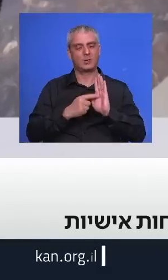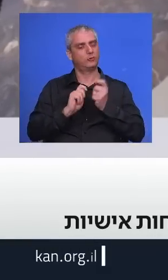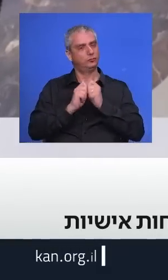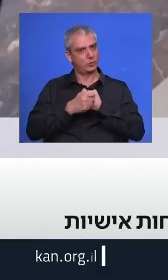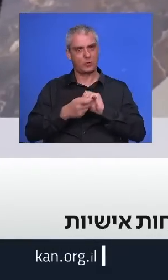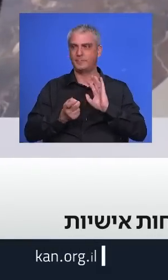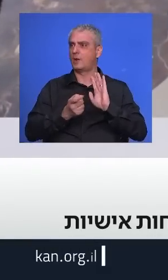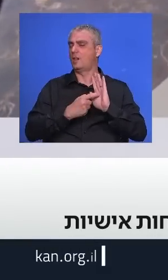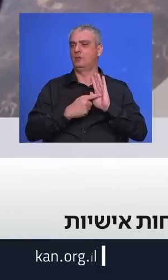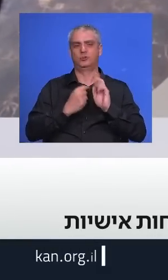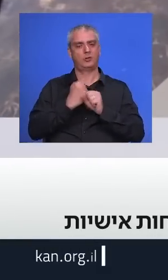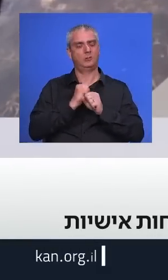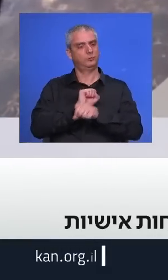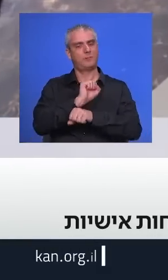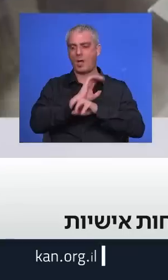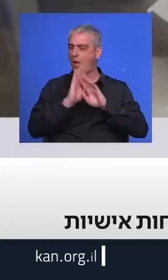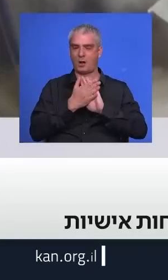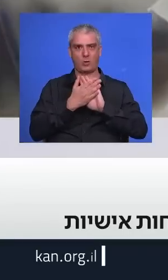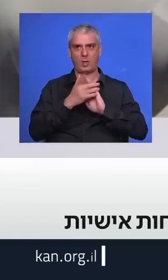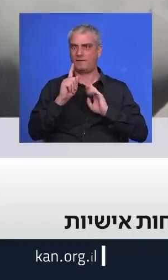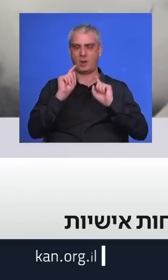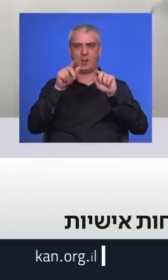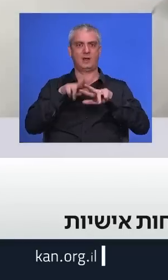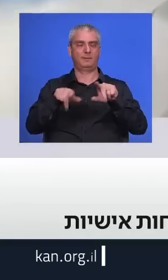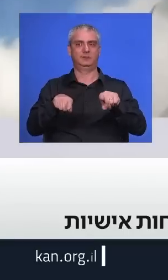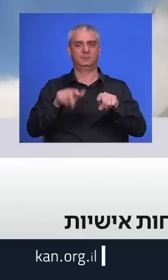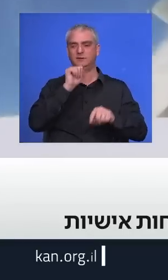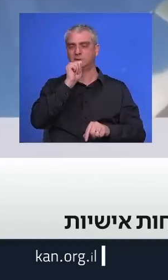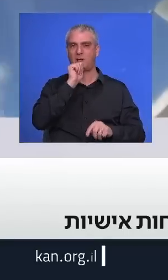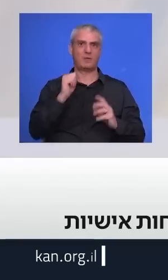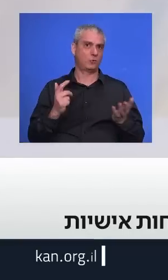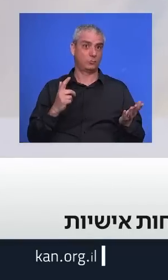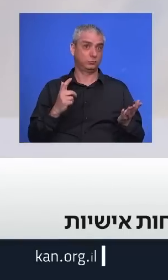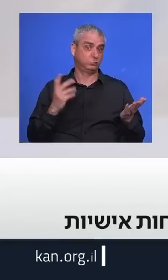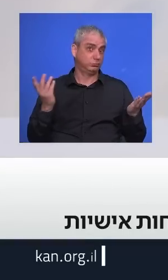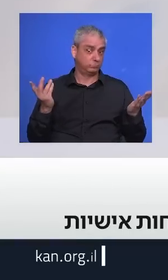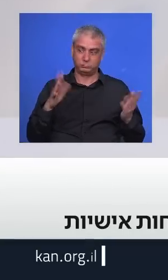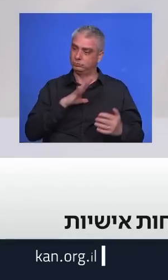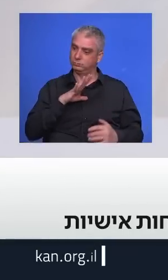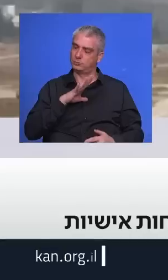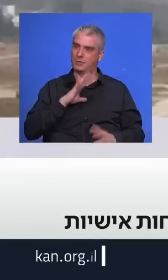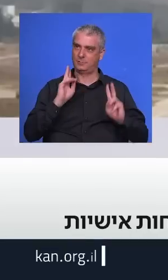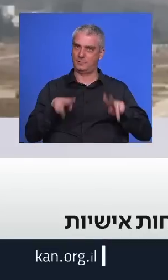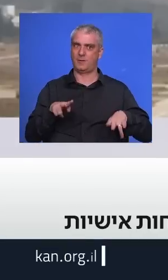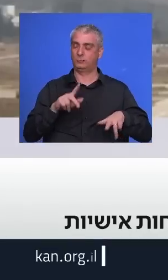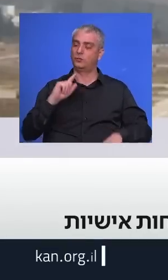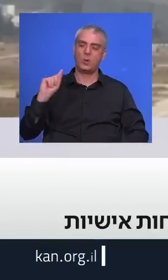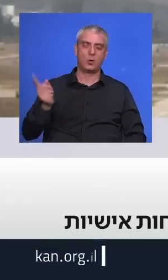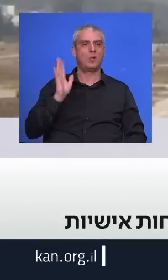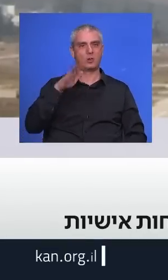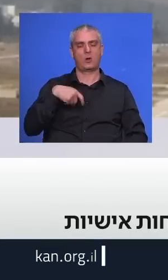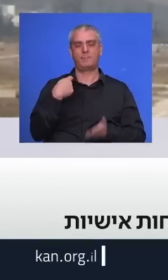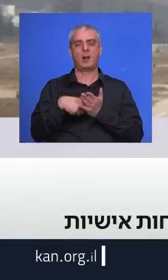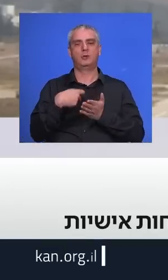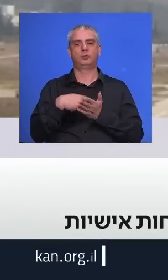לדרוש לעשות מחאה, הכל, אבל לא להגיע למצב הזה של סרבנות, זה מדרון חלקלק שכולנו עלולים לשלם את